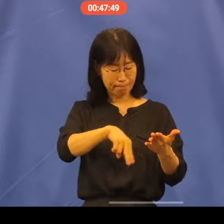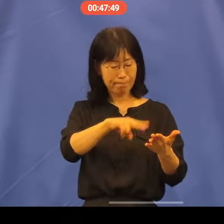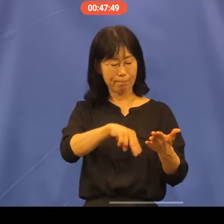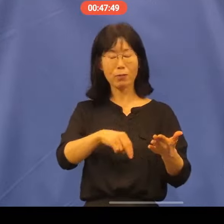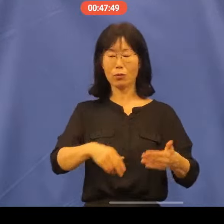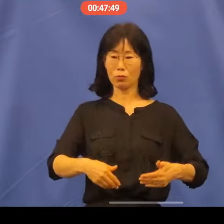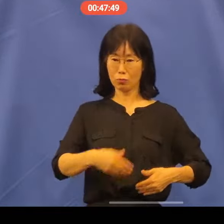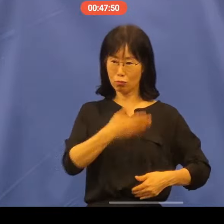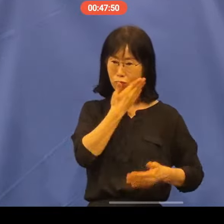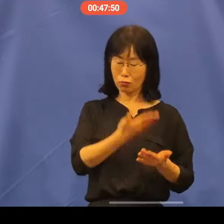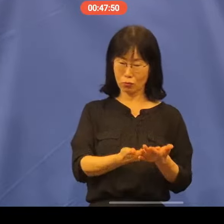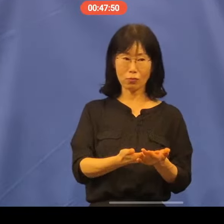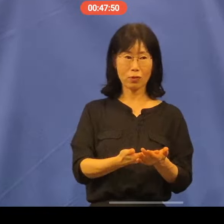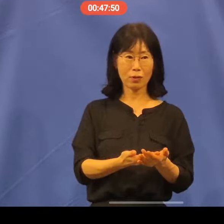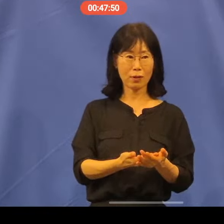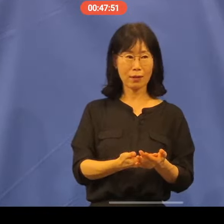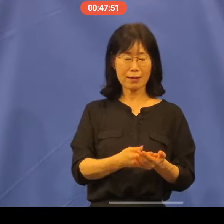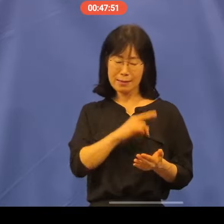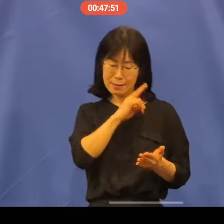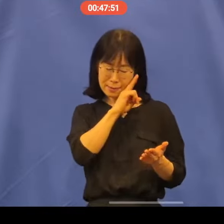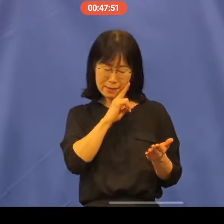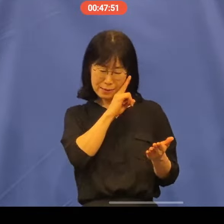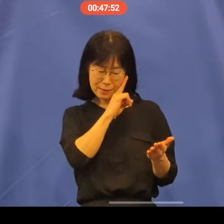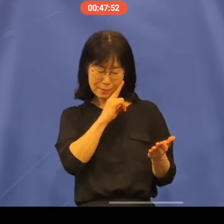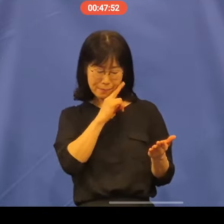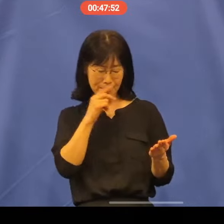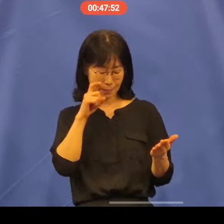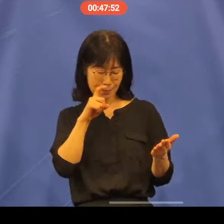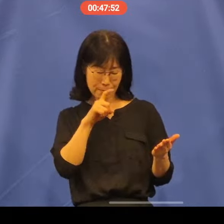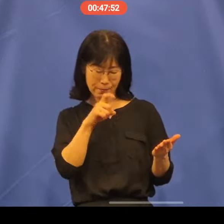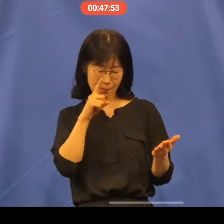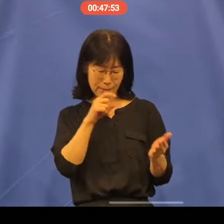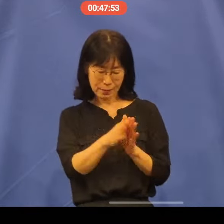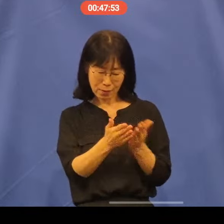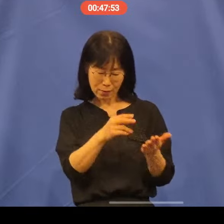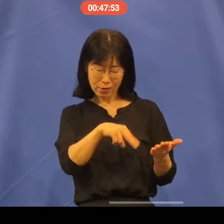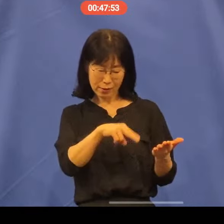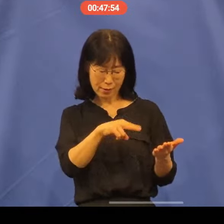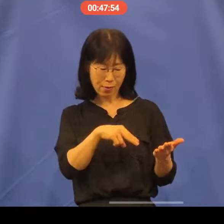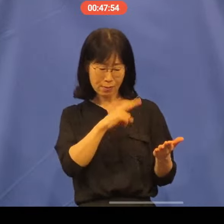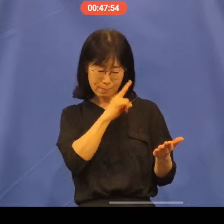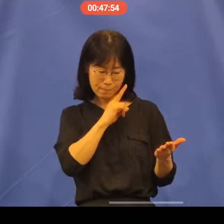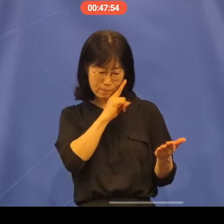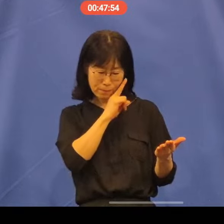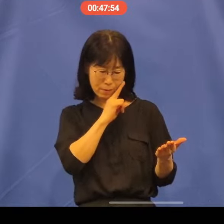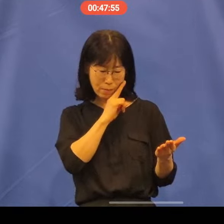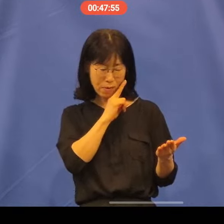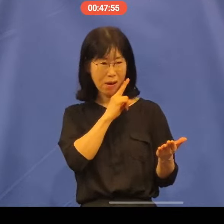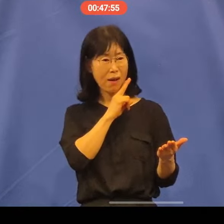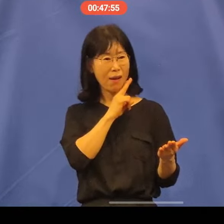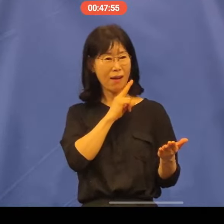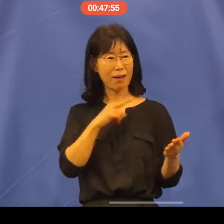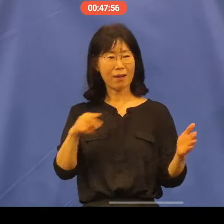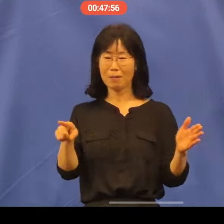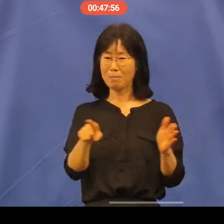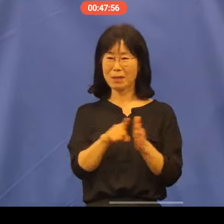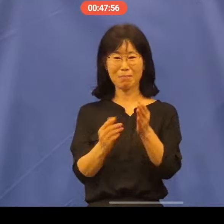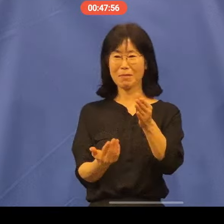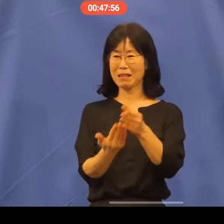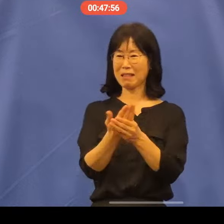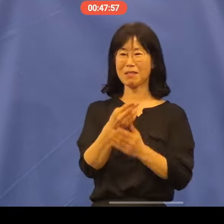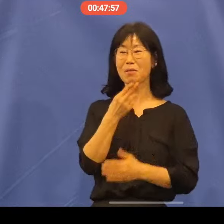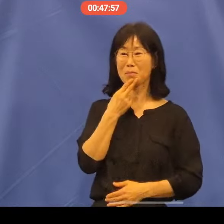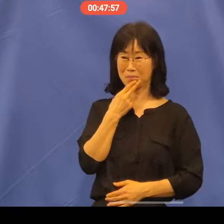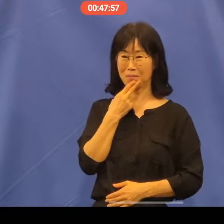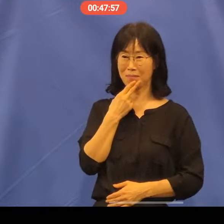하나님이 안 믿어지는데 이 성경이 어떻게 믿어지겠어요? 이 성경이 안 믿어지면 무슨 신앙생활을 뭐 어떻게 끌고